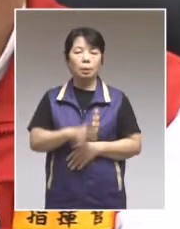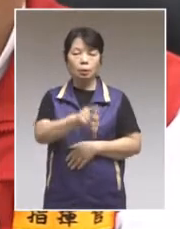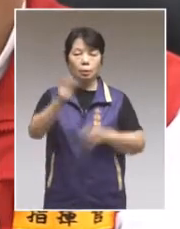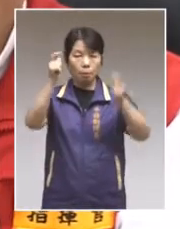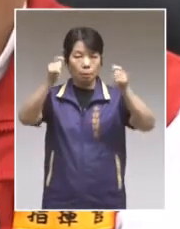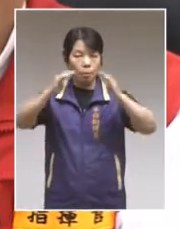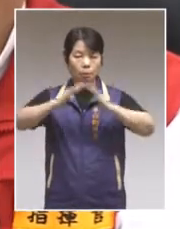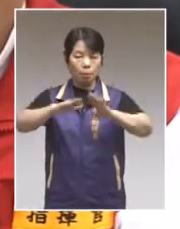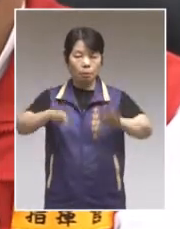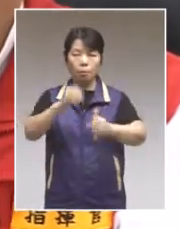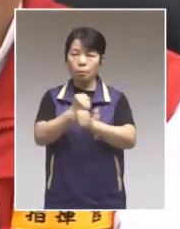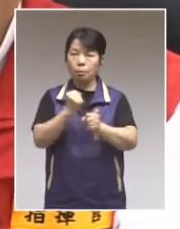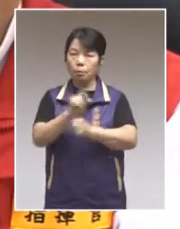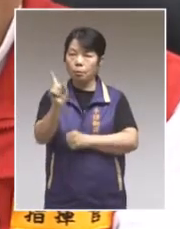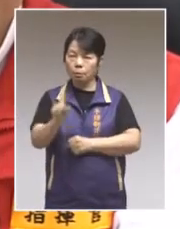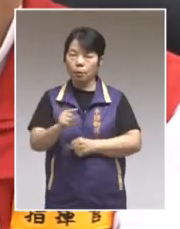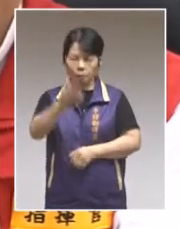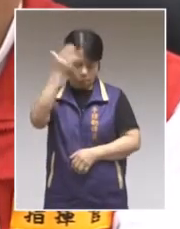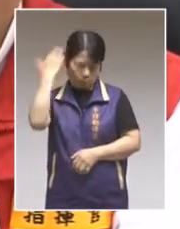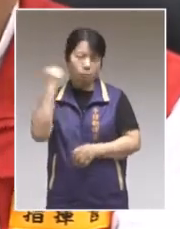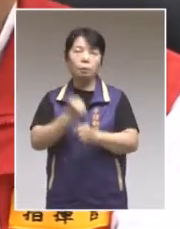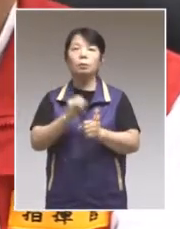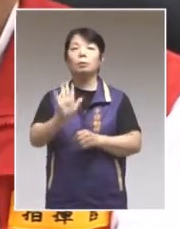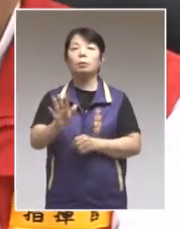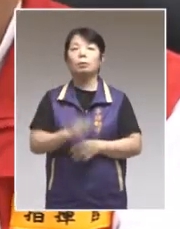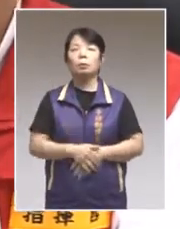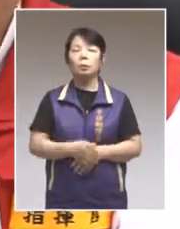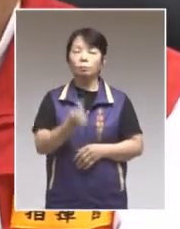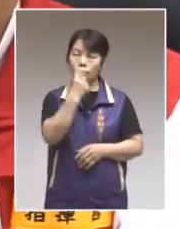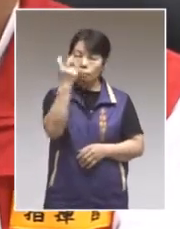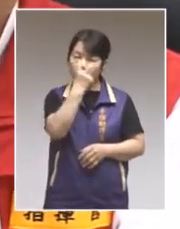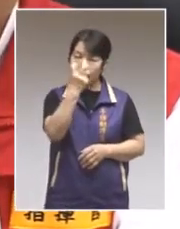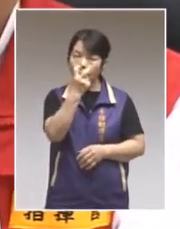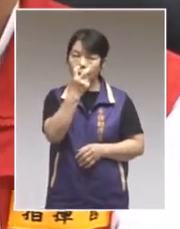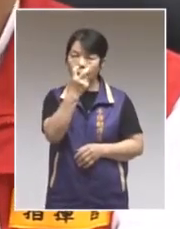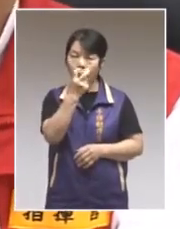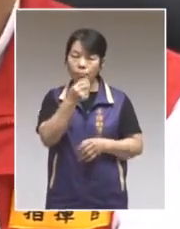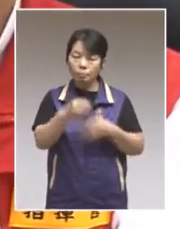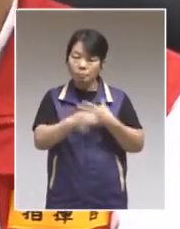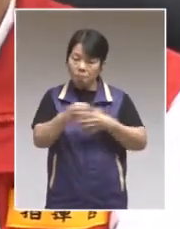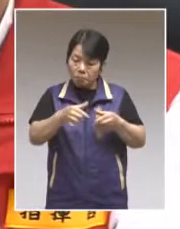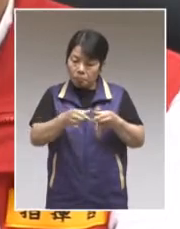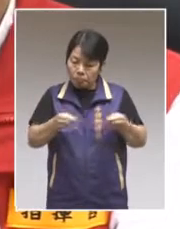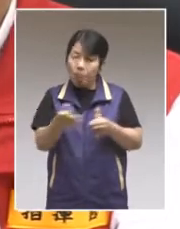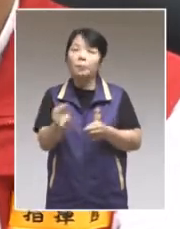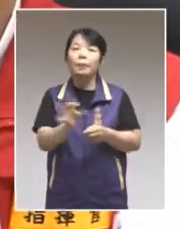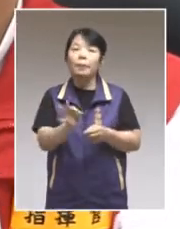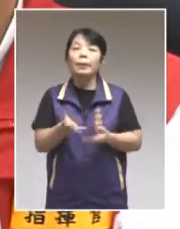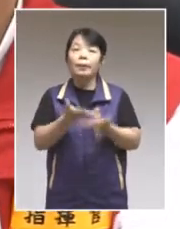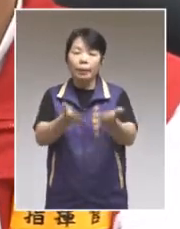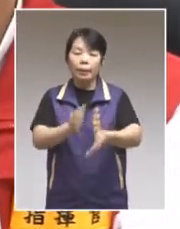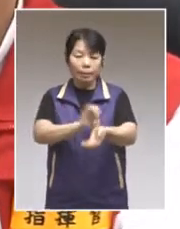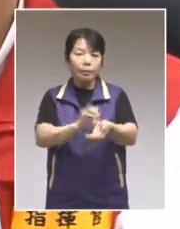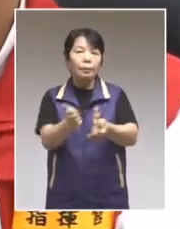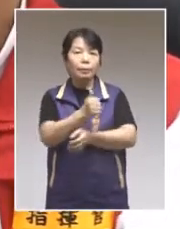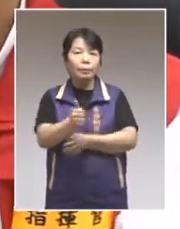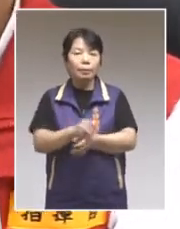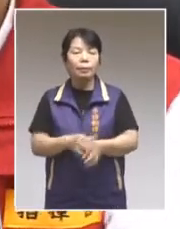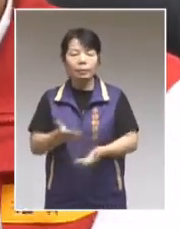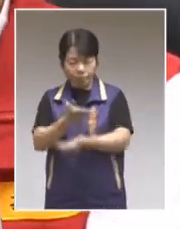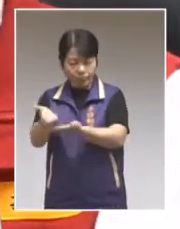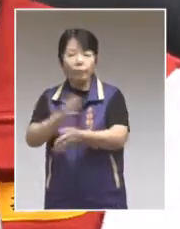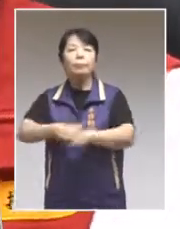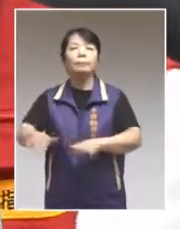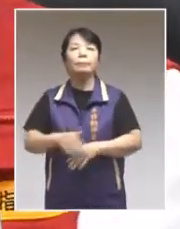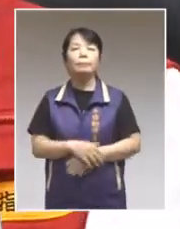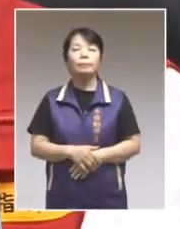市的做法，咱足早就安尼做啊，就是有快筛试剂免费的，你着甲医生去讲，安尼咱顺便去做一下快筛一下。